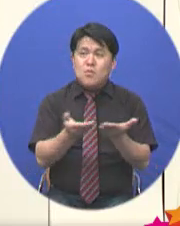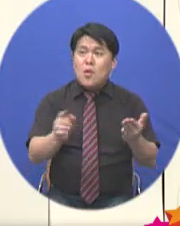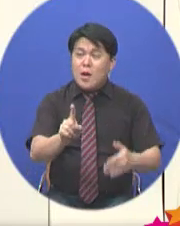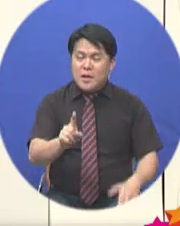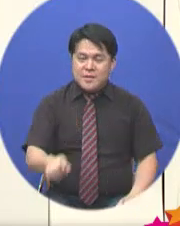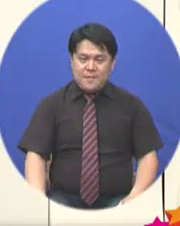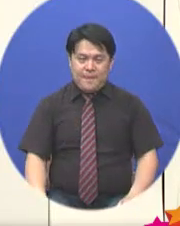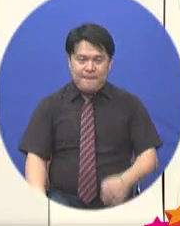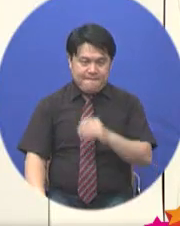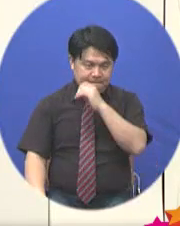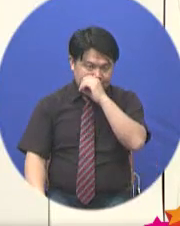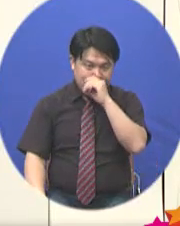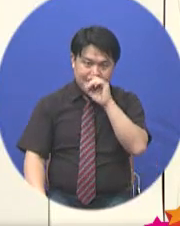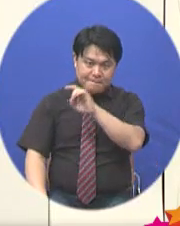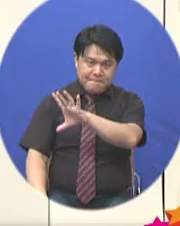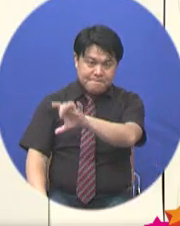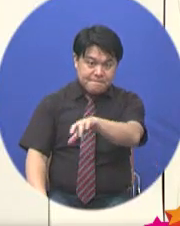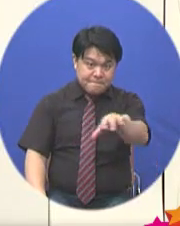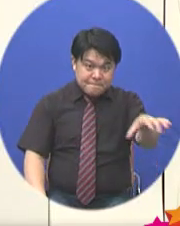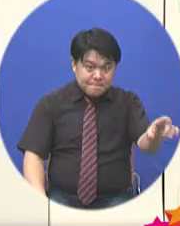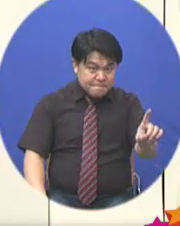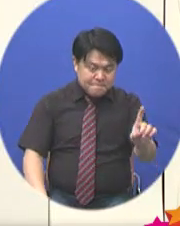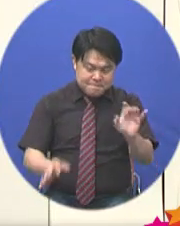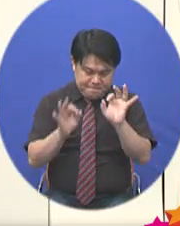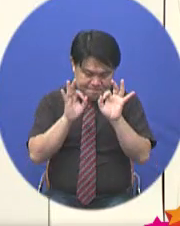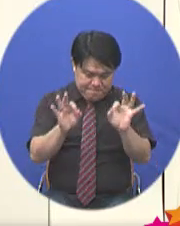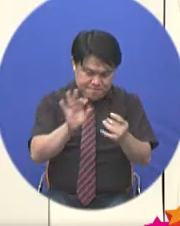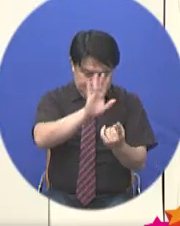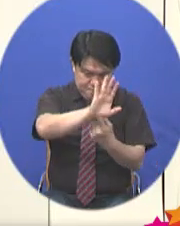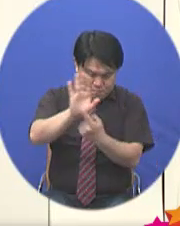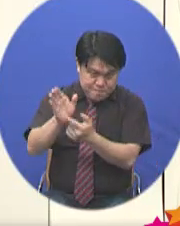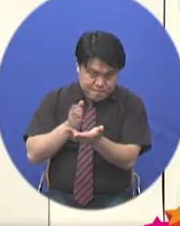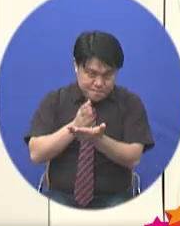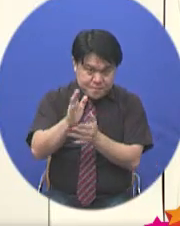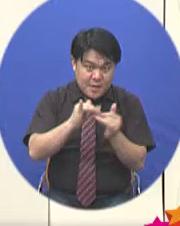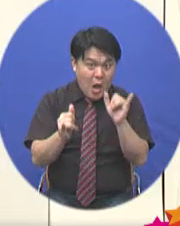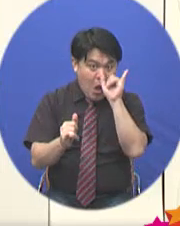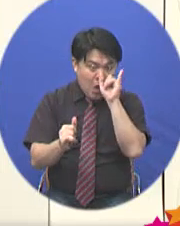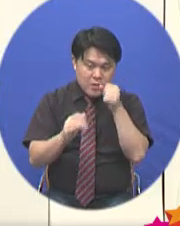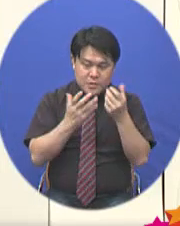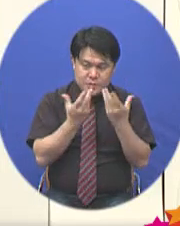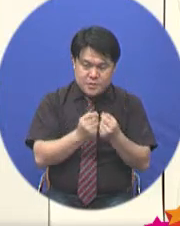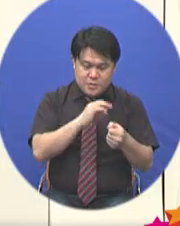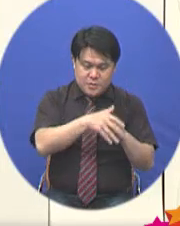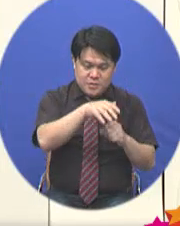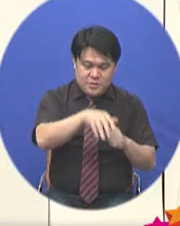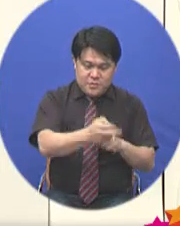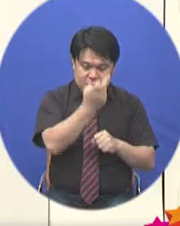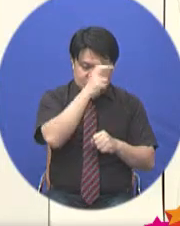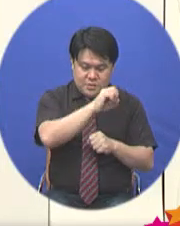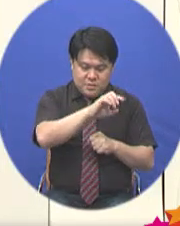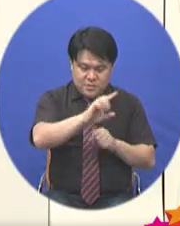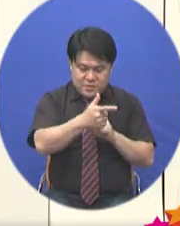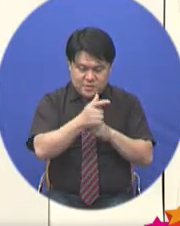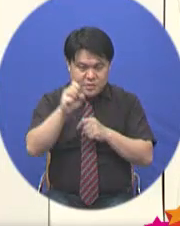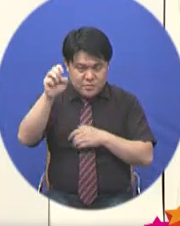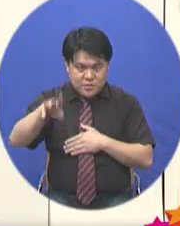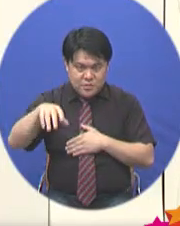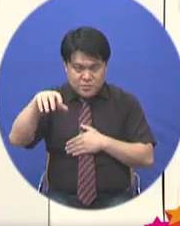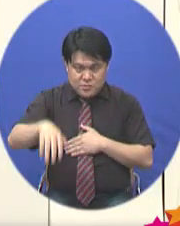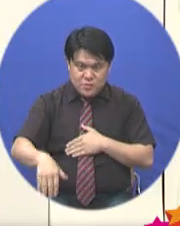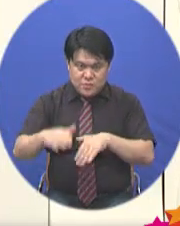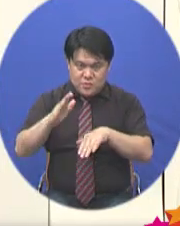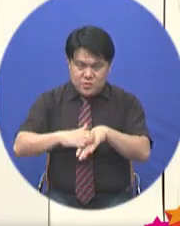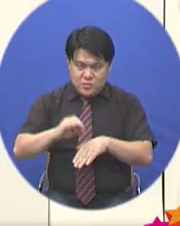예, 각 지역마다 우리 홍보대사들이 있어. 대구의 최미란, 광주의 손은경,